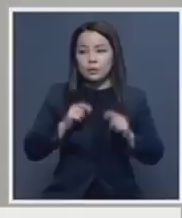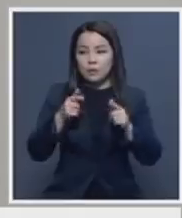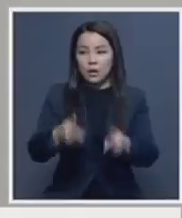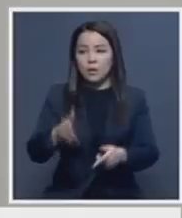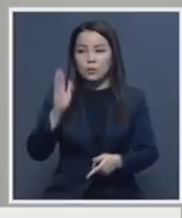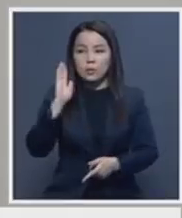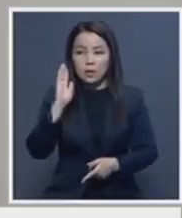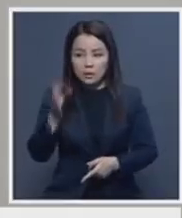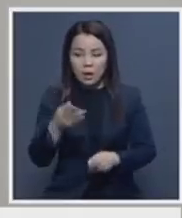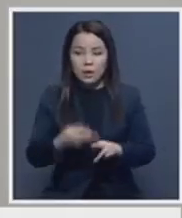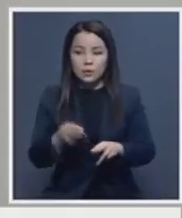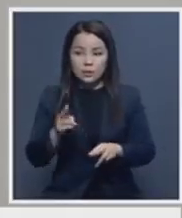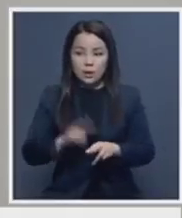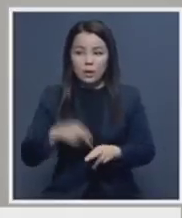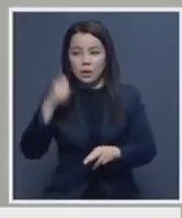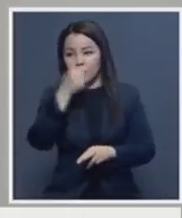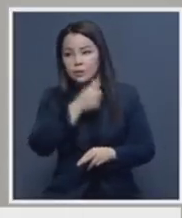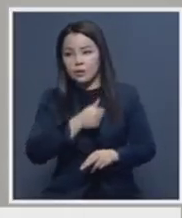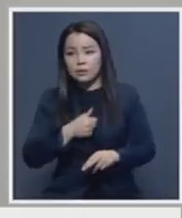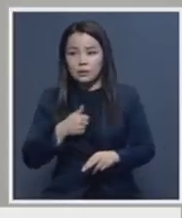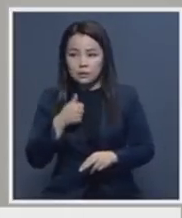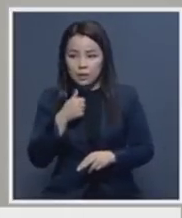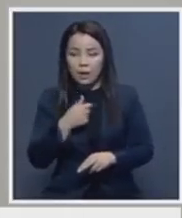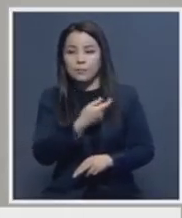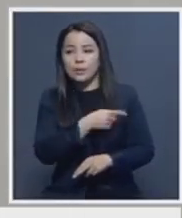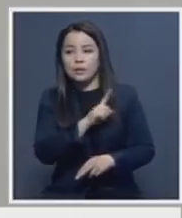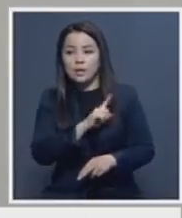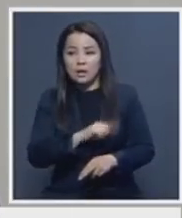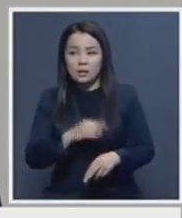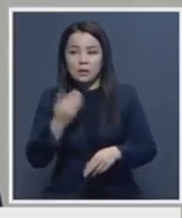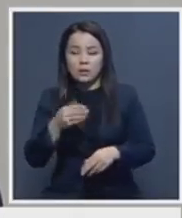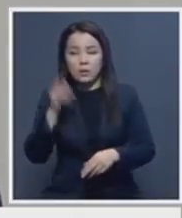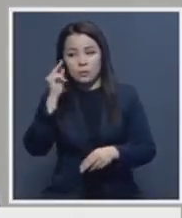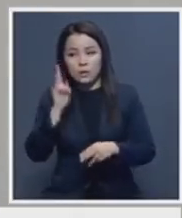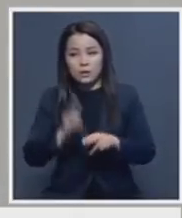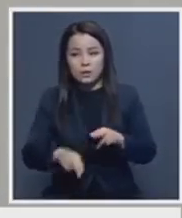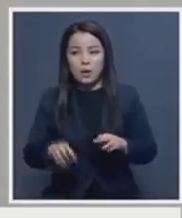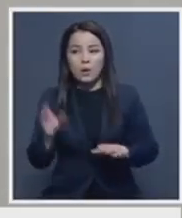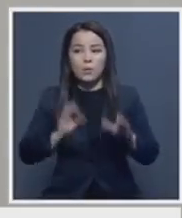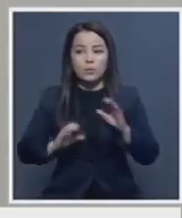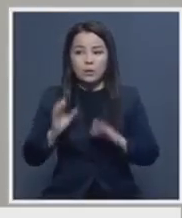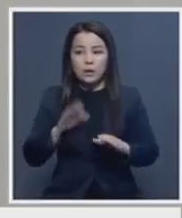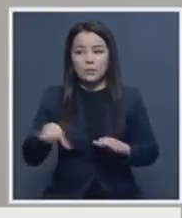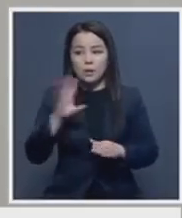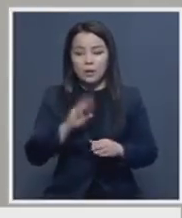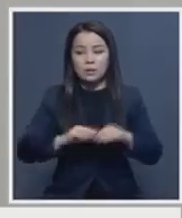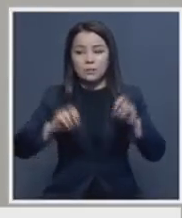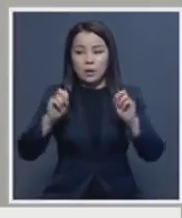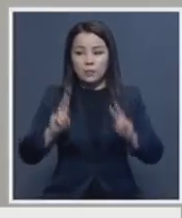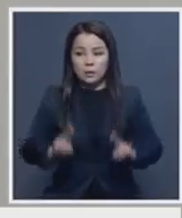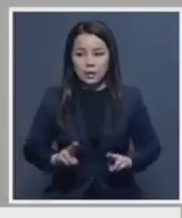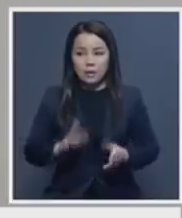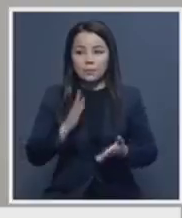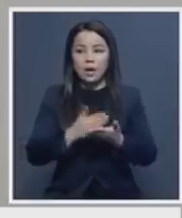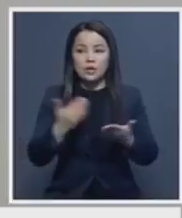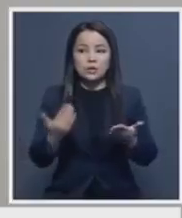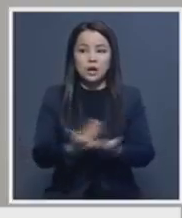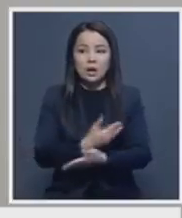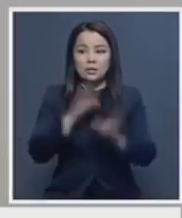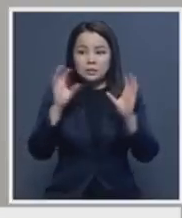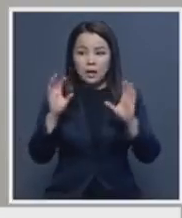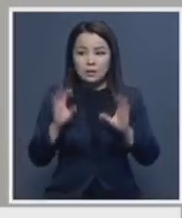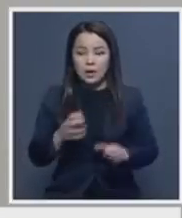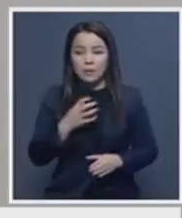Біз биылда осы медициналық институтта бітірген мамандарды тікелей жаңа заң